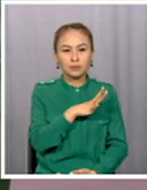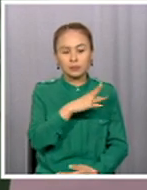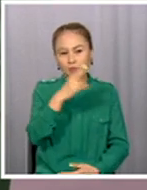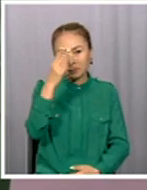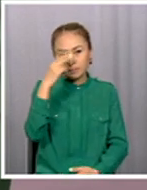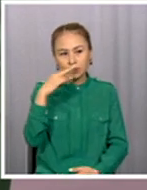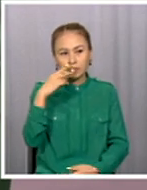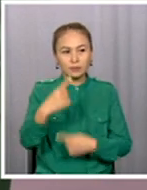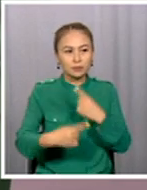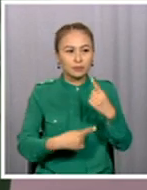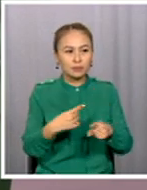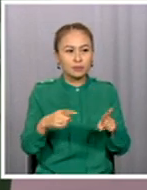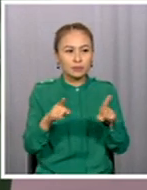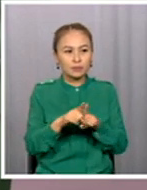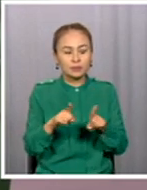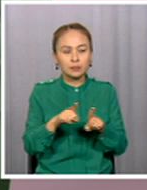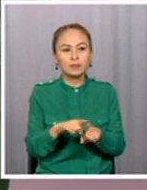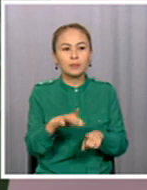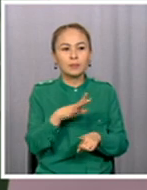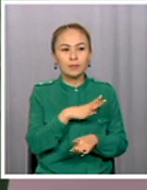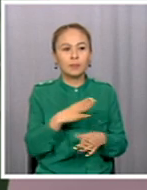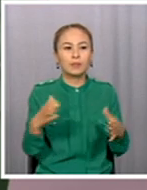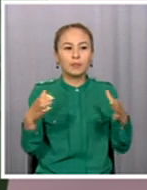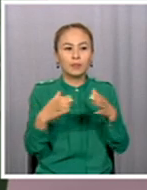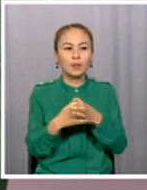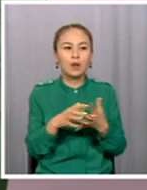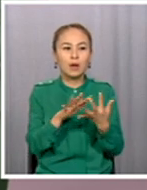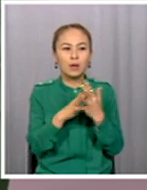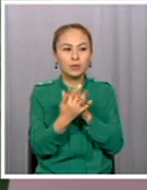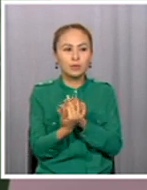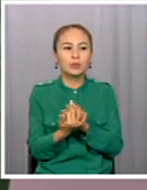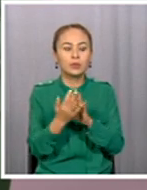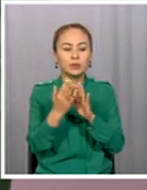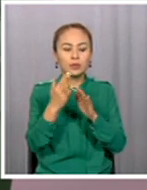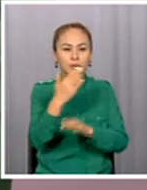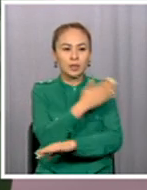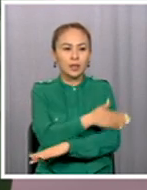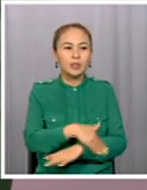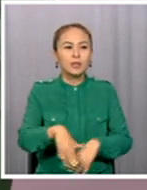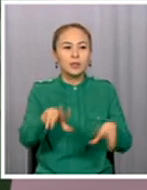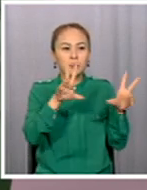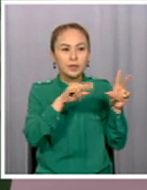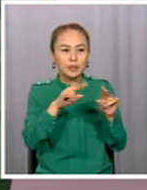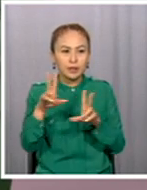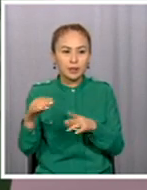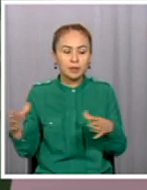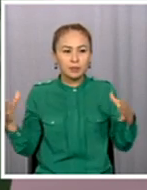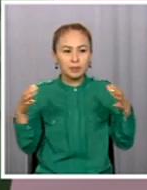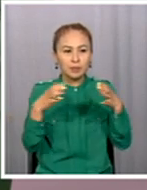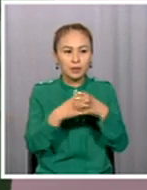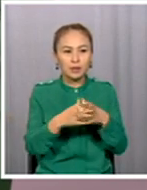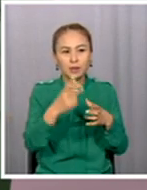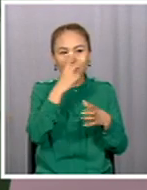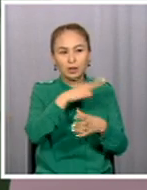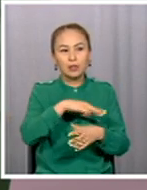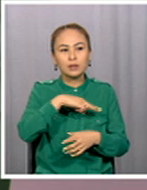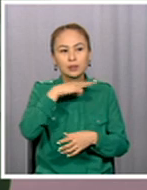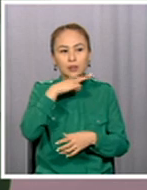Аға ұрпақ пен кейінгі буын өкілдері ауыл көшесімен береке мен